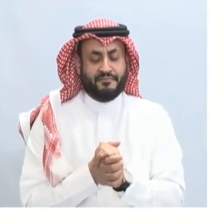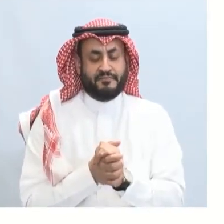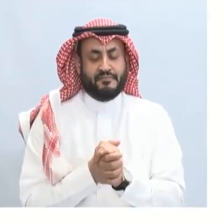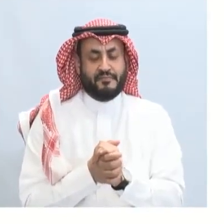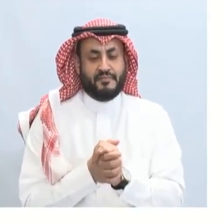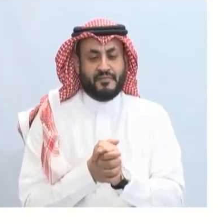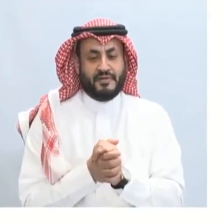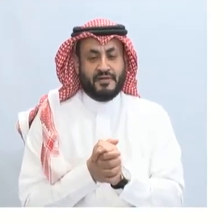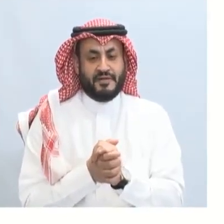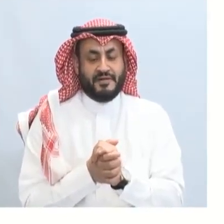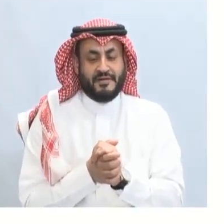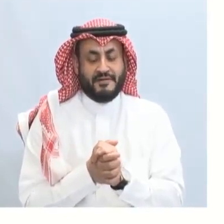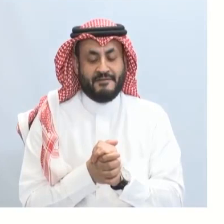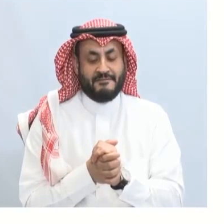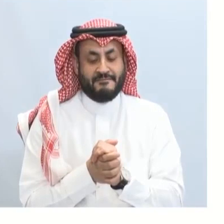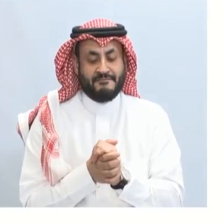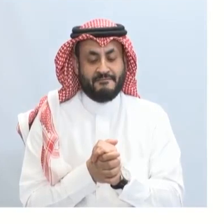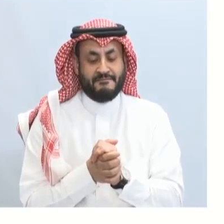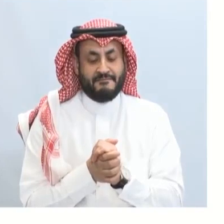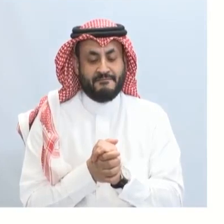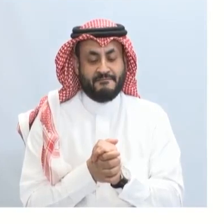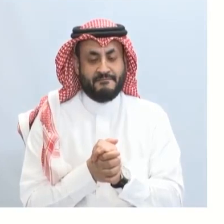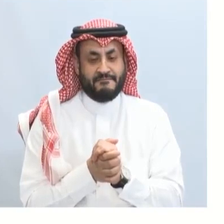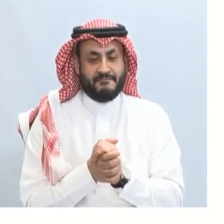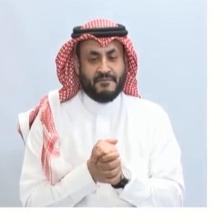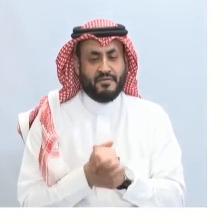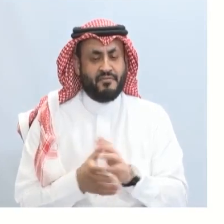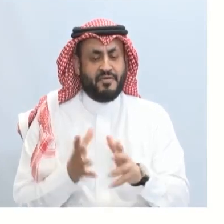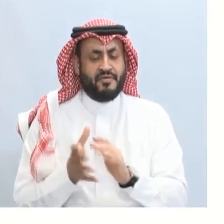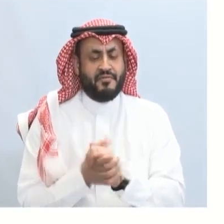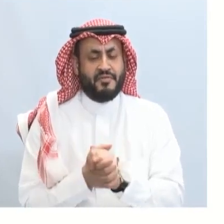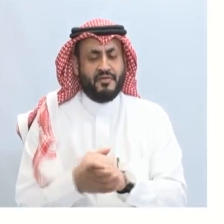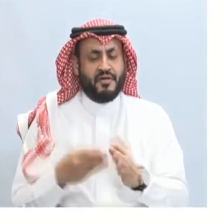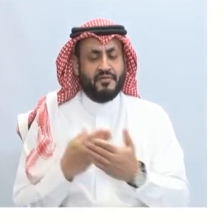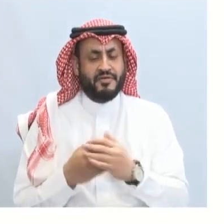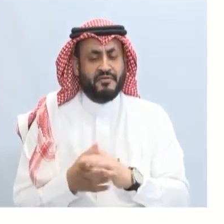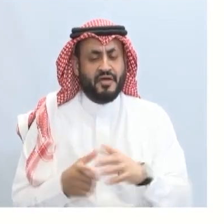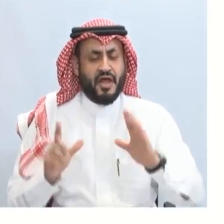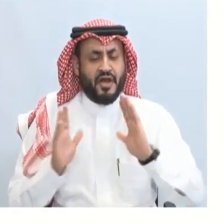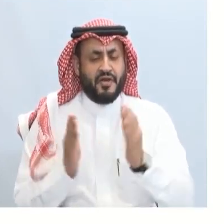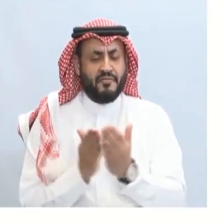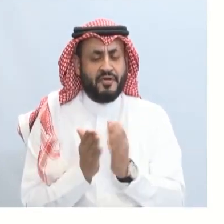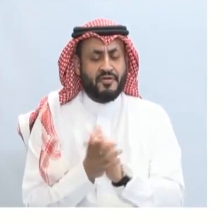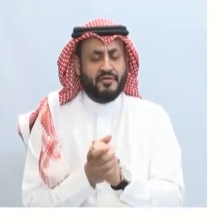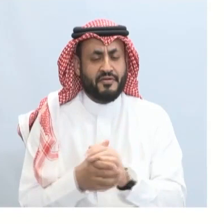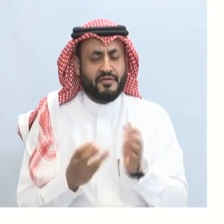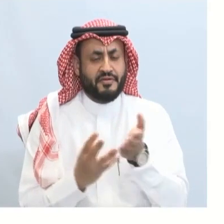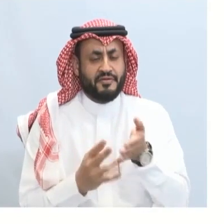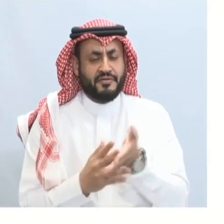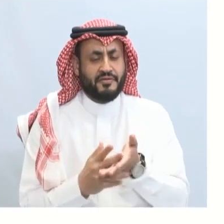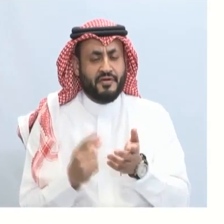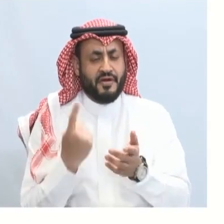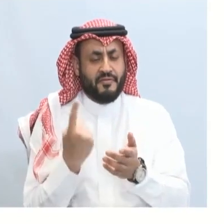ماده المهارات الحياتيه موضوع درسنا لهذا اليوم المسؤوليه الاجتماعيه الجزء